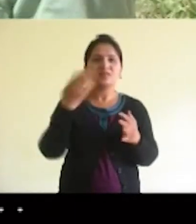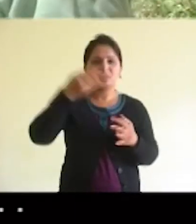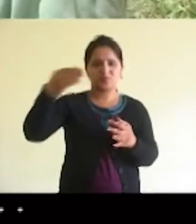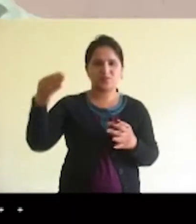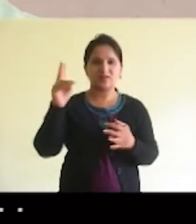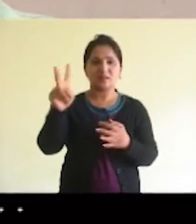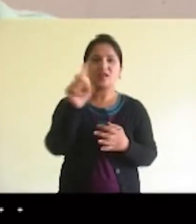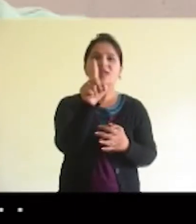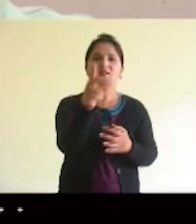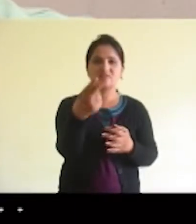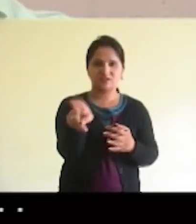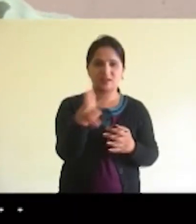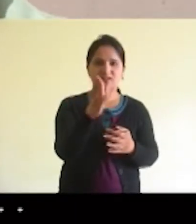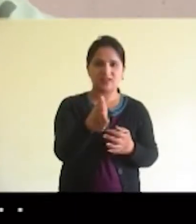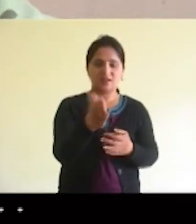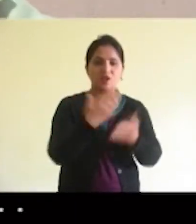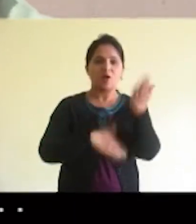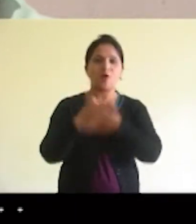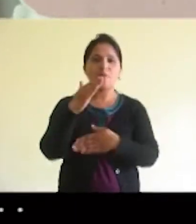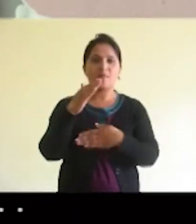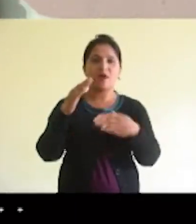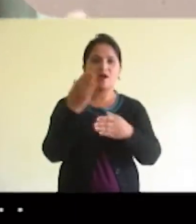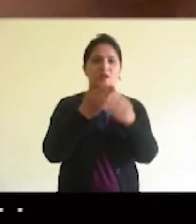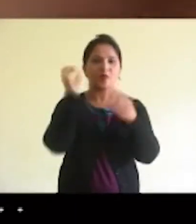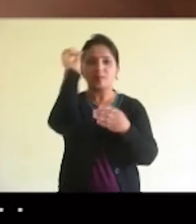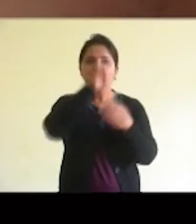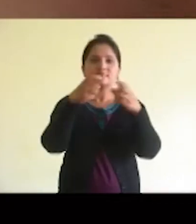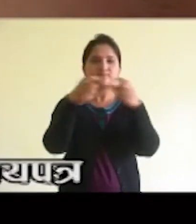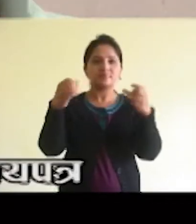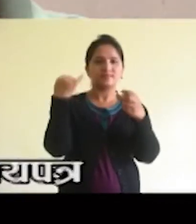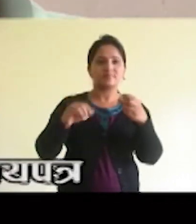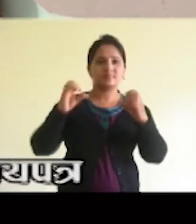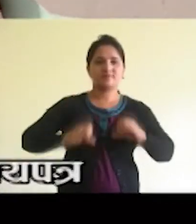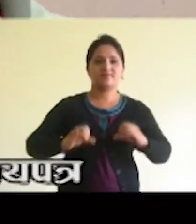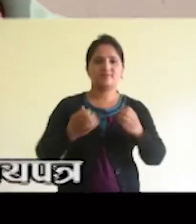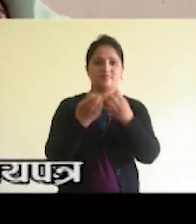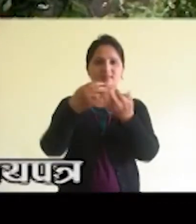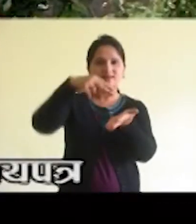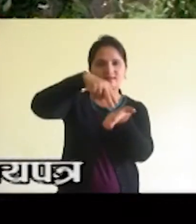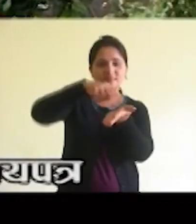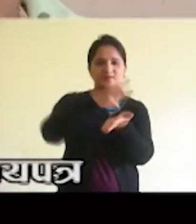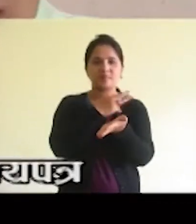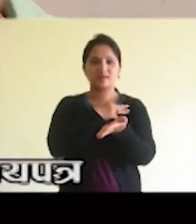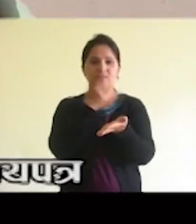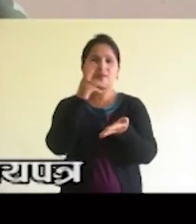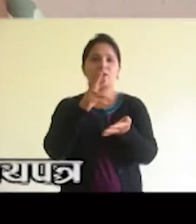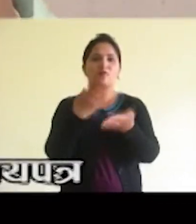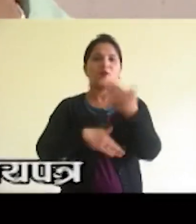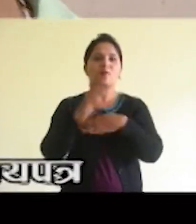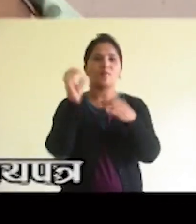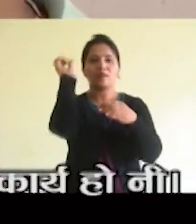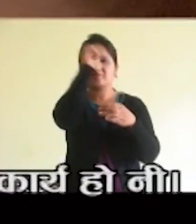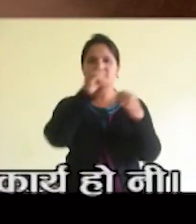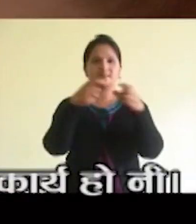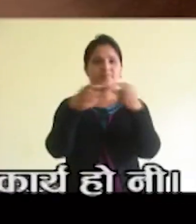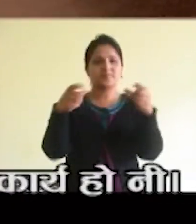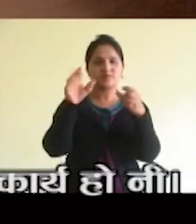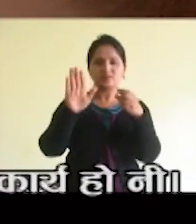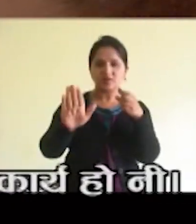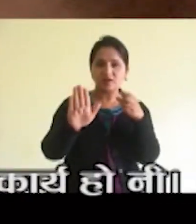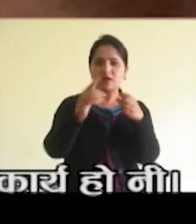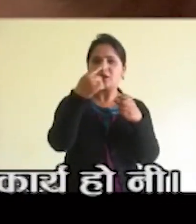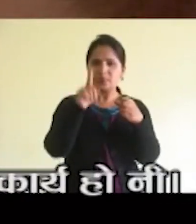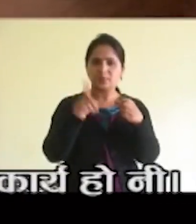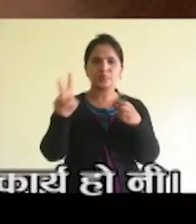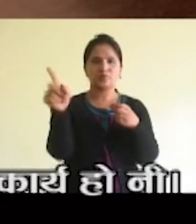के हुनु, त्यहाँ एकजनाले अपाङ्गता परिचय पत्रको दुरुपयोग गरेको साङ्गे मान्छे भएर अपाङ्गता परिचय पत्र पो लिएछन् त। ए हो